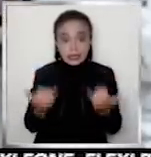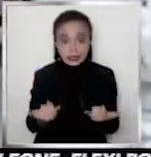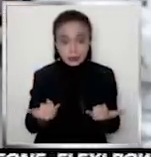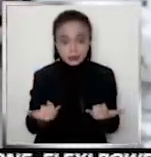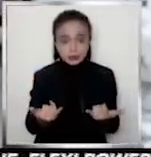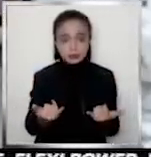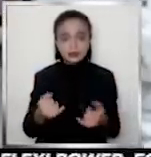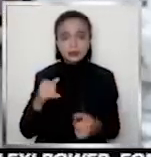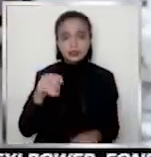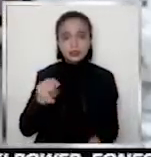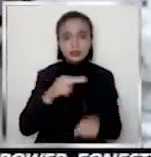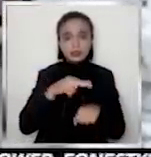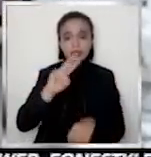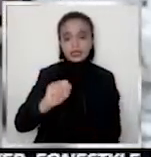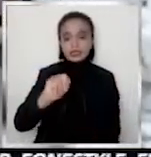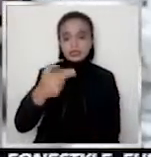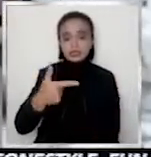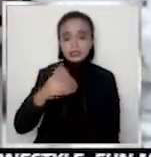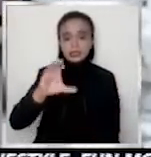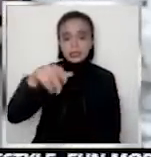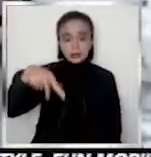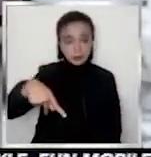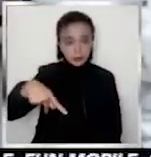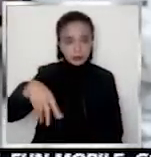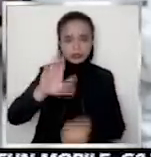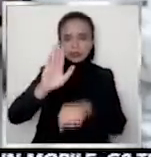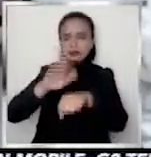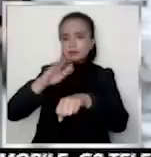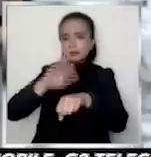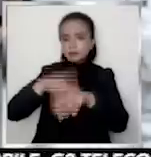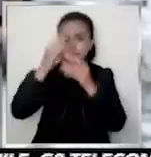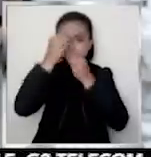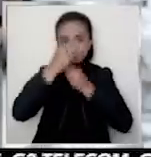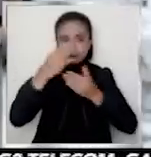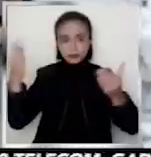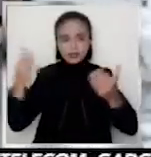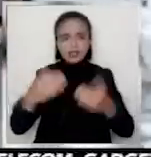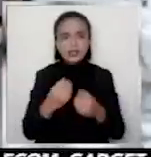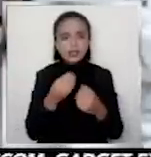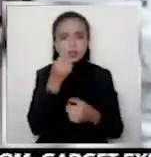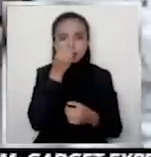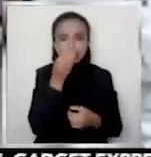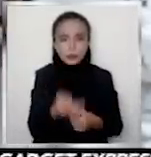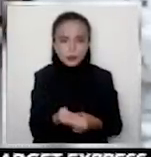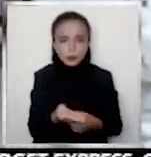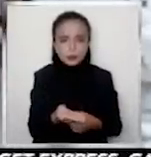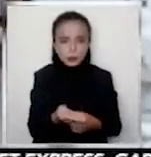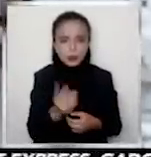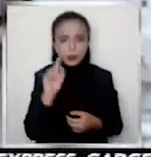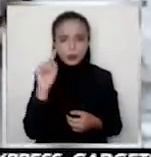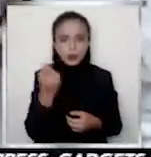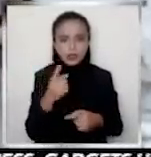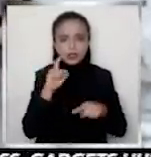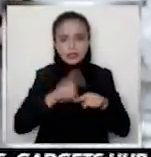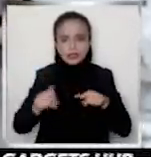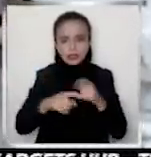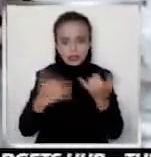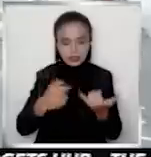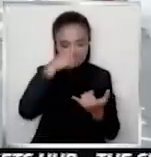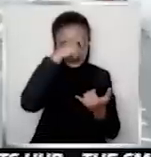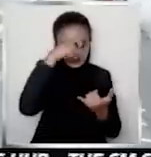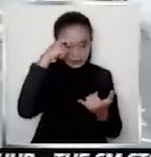Grid Corporation of the Philippines o NGCP ng manipis na supply ng kuryente ngayong tag-init mula Abril hanggang